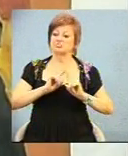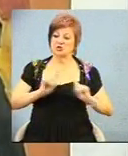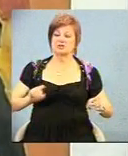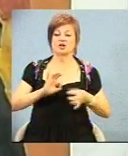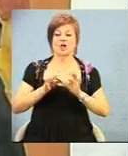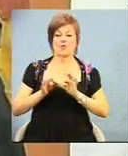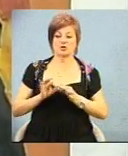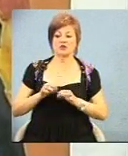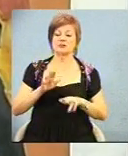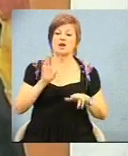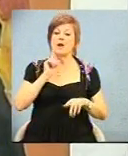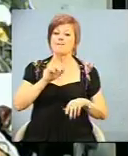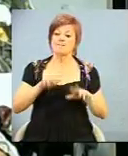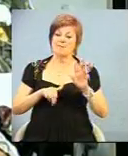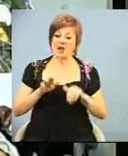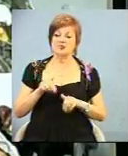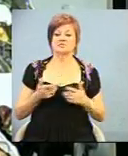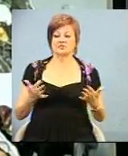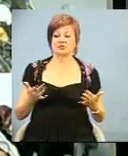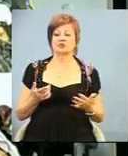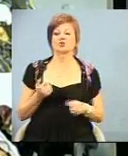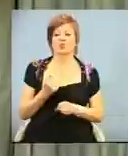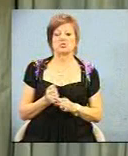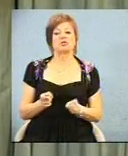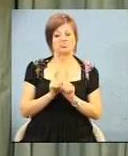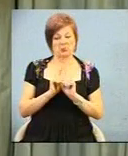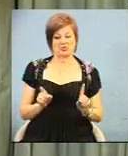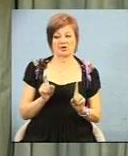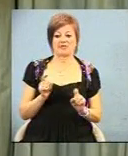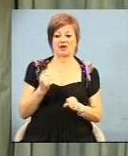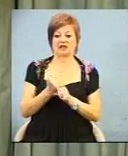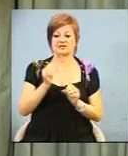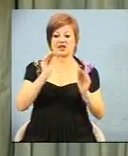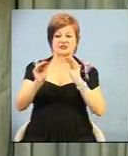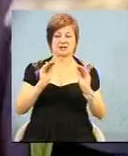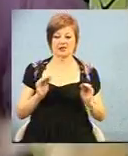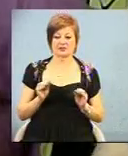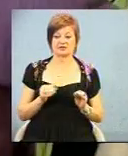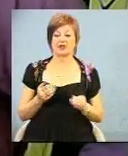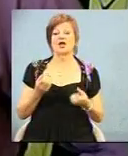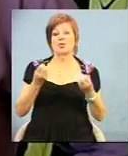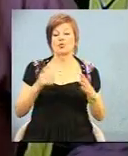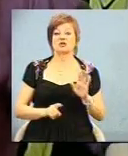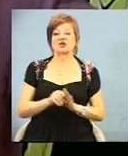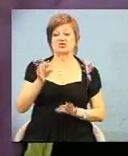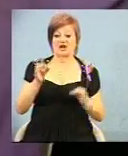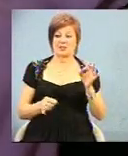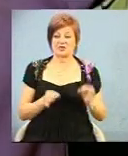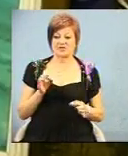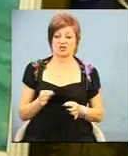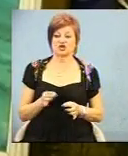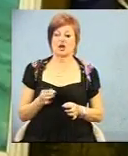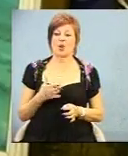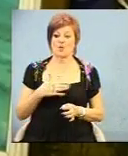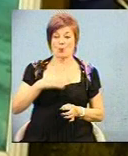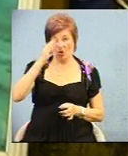Пише картини маслом та акрилом. Крім того, створює не менш оригінальні інсталяції. Ми почали з пейзажа, тобто це пейзажі